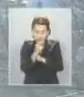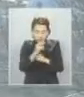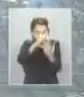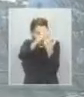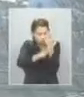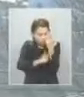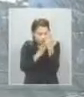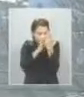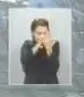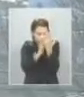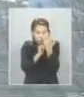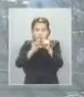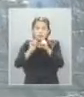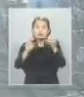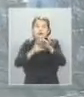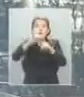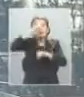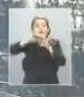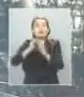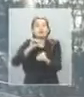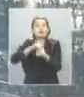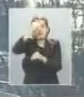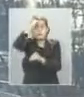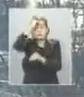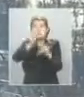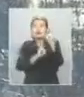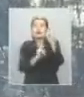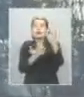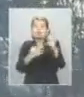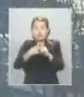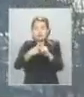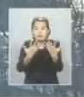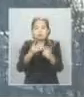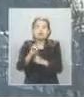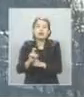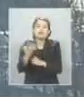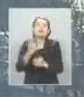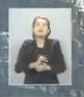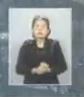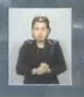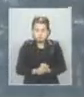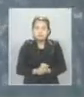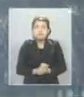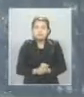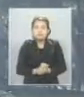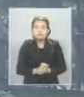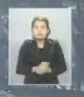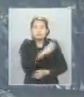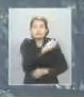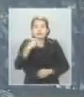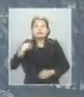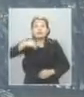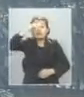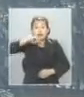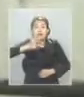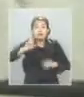บว่าคนไทยในประเทศญี่ปุ่นปลอดภัยดีไม่มีผู้บาดเจ็บหรือเสียชีวิตเช่นเดียวกับข้อมูลที่สถานทูตไทยในกรุงโตเกียวประเ